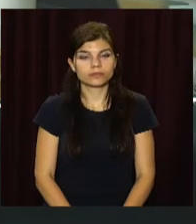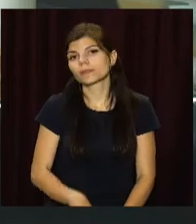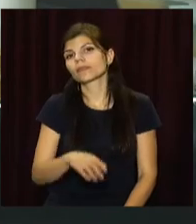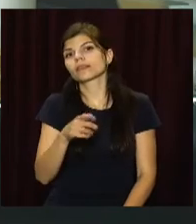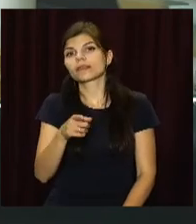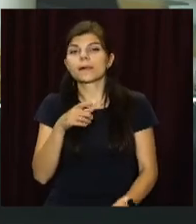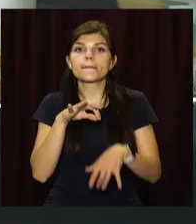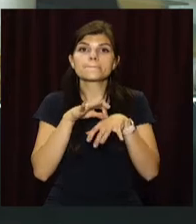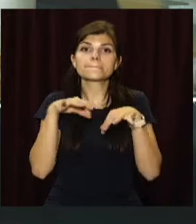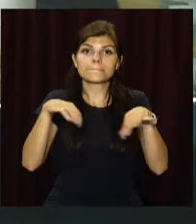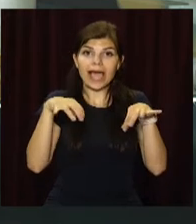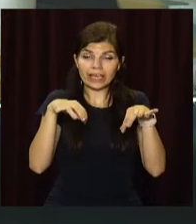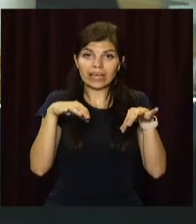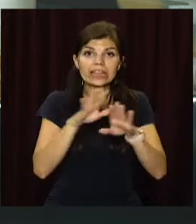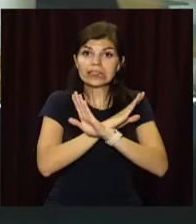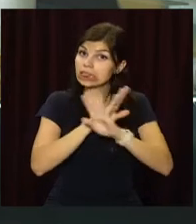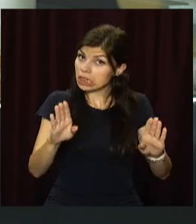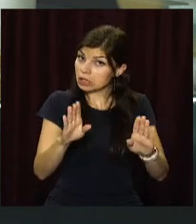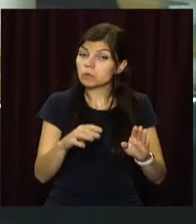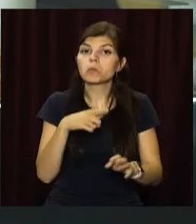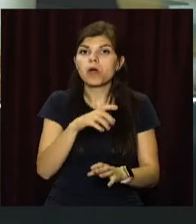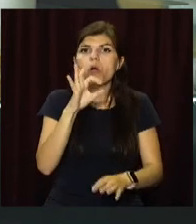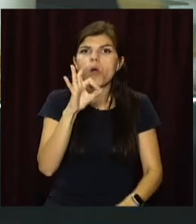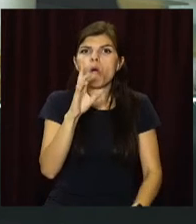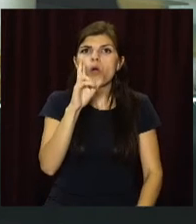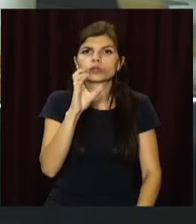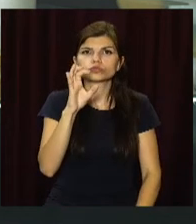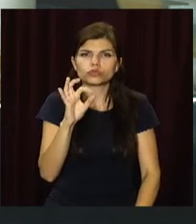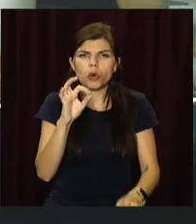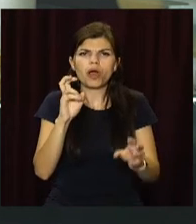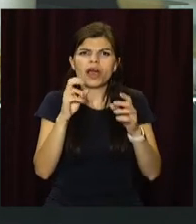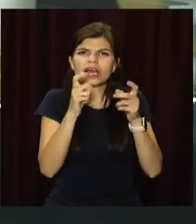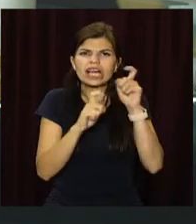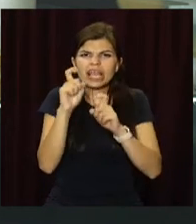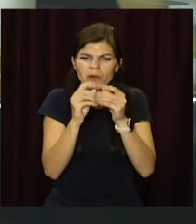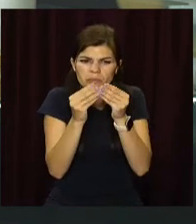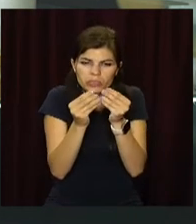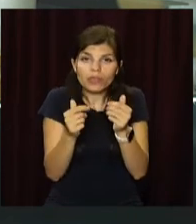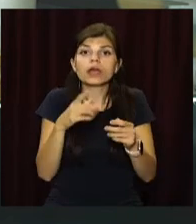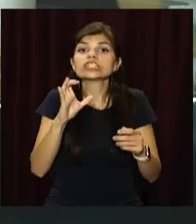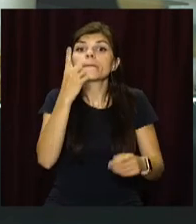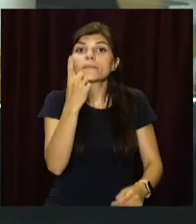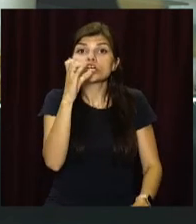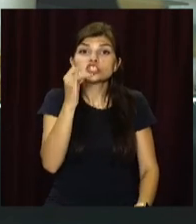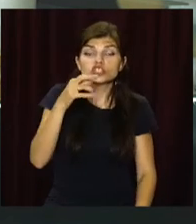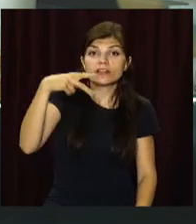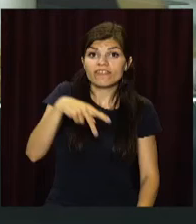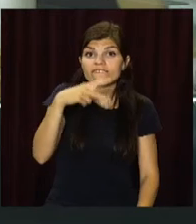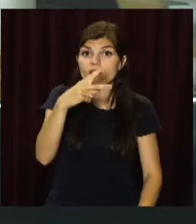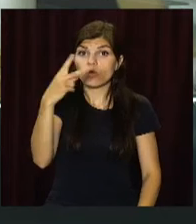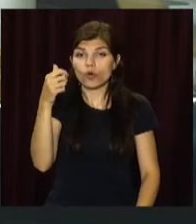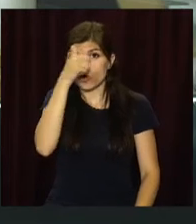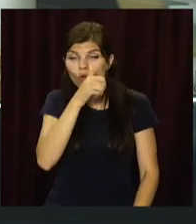Пакетикам – ні. Тонкі, надтонкі та оксорозкладні поліетиленові будуть під забороною з 1 січня